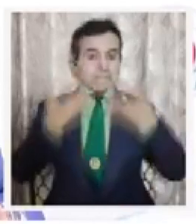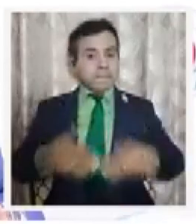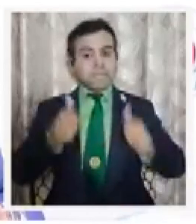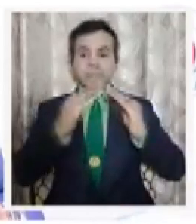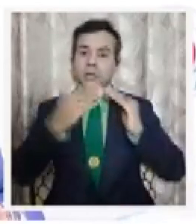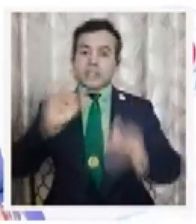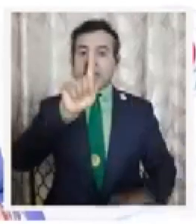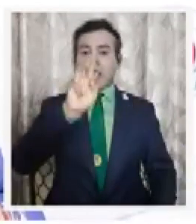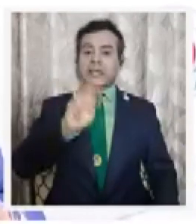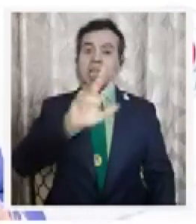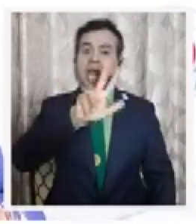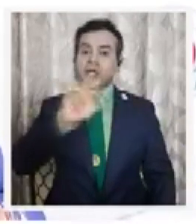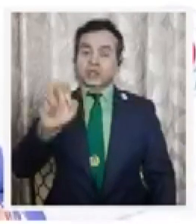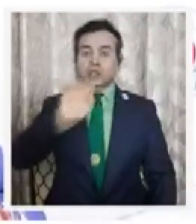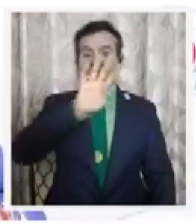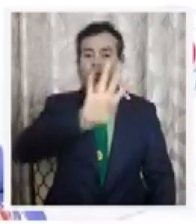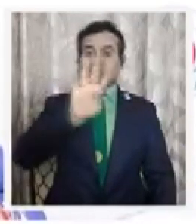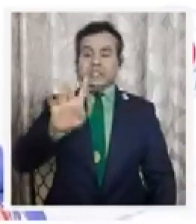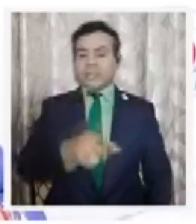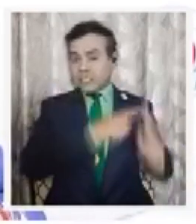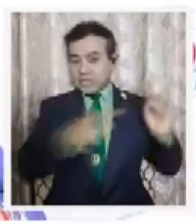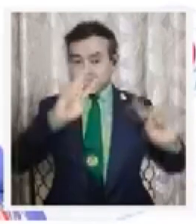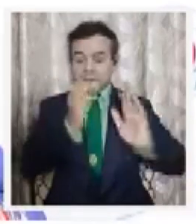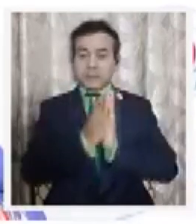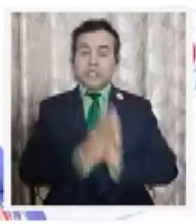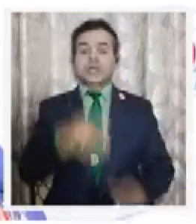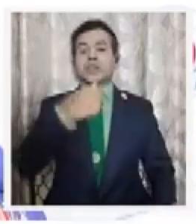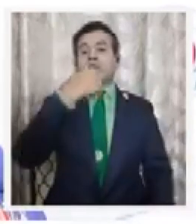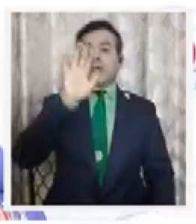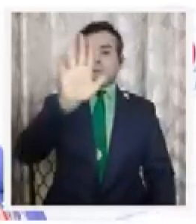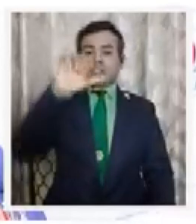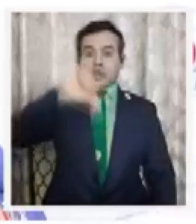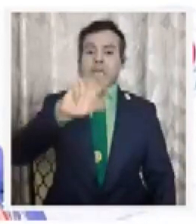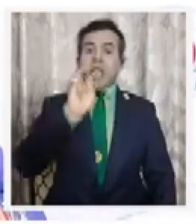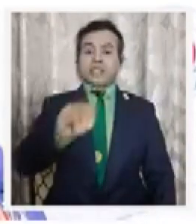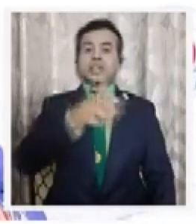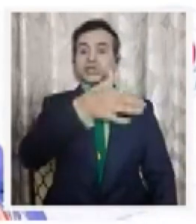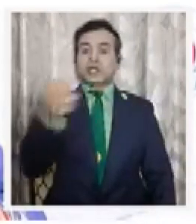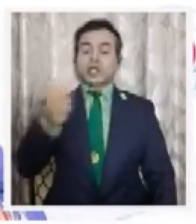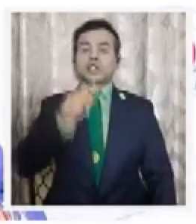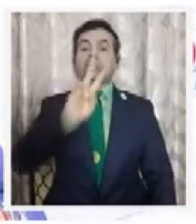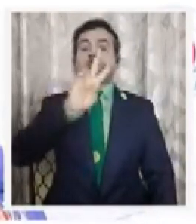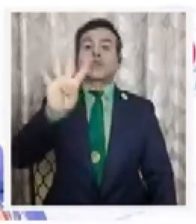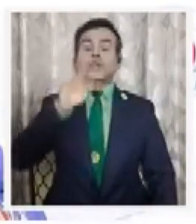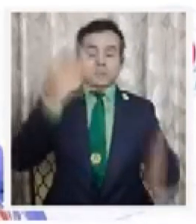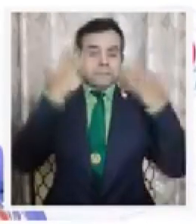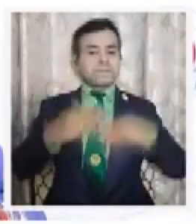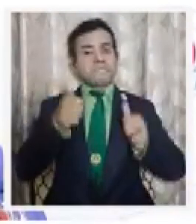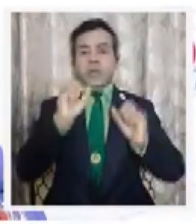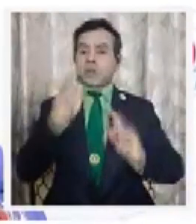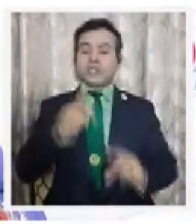18.98%। 24 ঘন্টায় সুস্থ হয়েছেন 1,844 জন এ পর্যন্ত সুস্থ